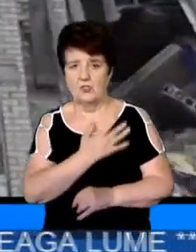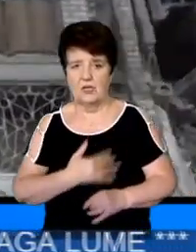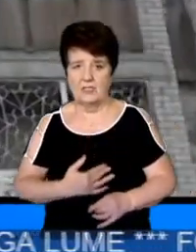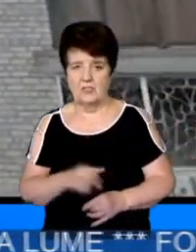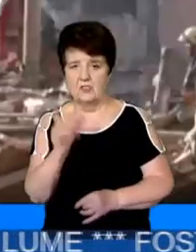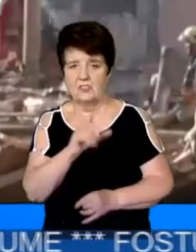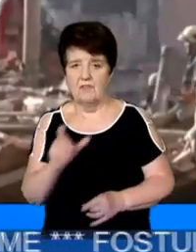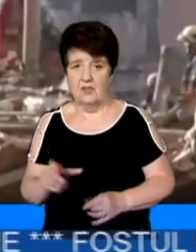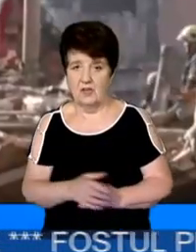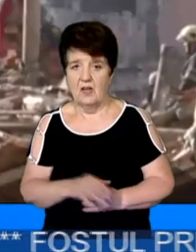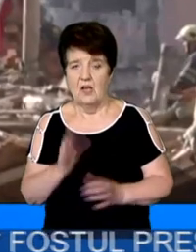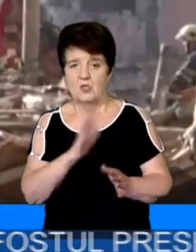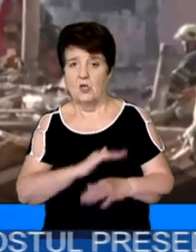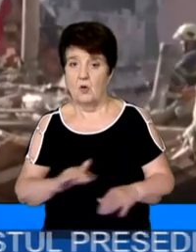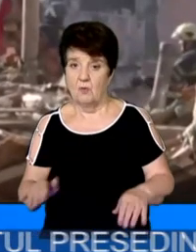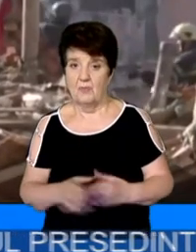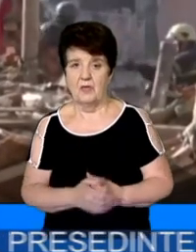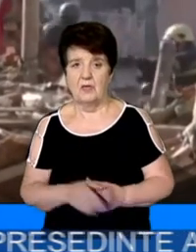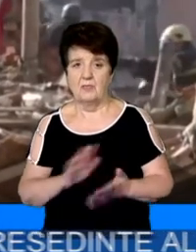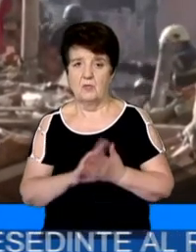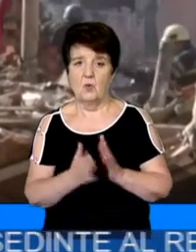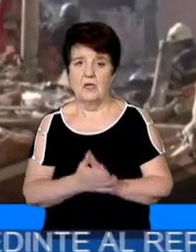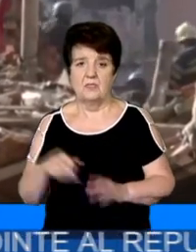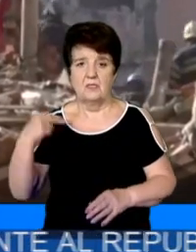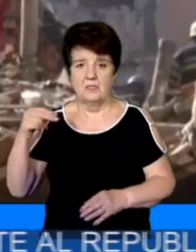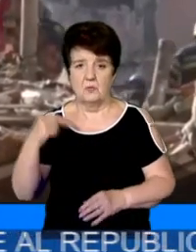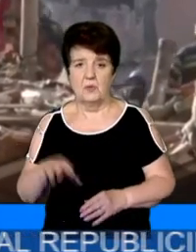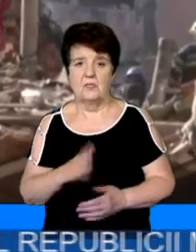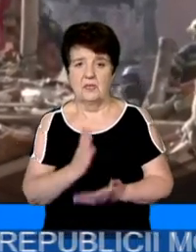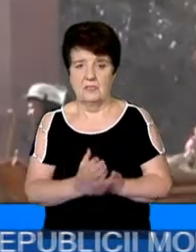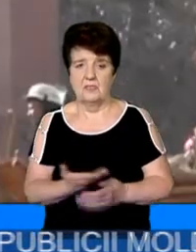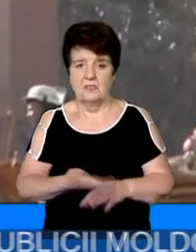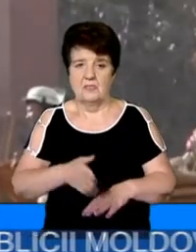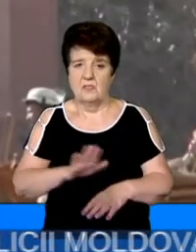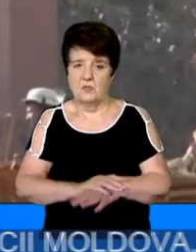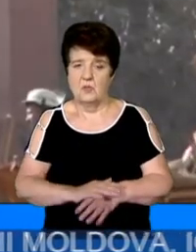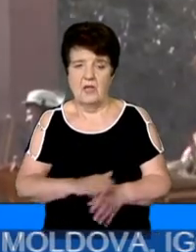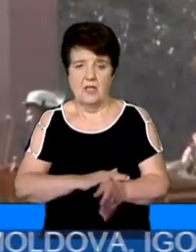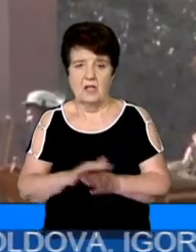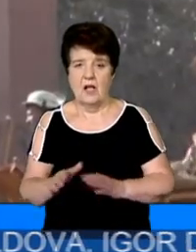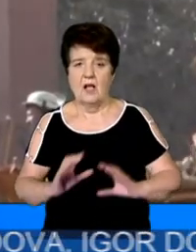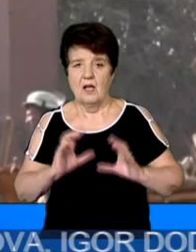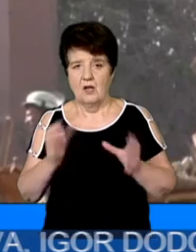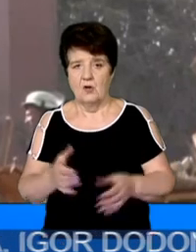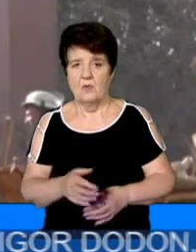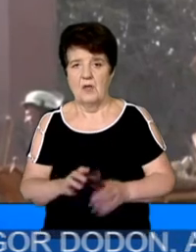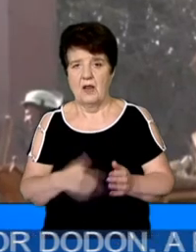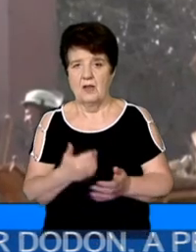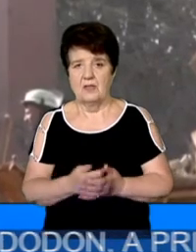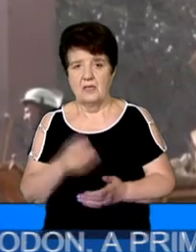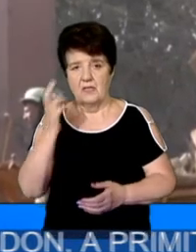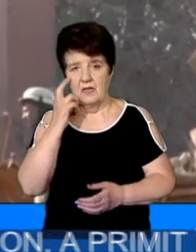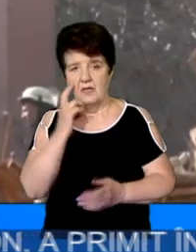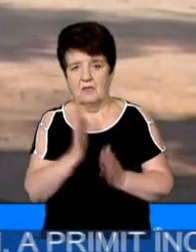printre civili, inclusiv copii. Între timp, situația de la Zaporojie ține în tensiune întreaga lume. Liderul de la Kiev, Vladimir Zelenski, a